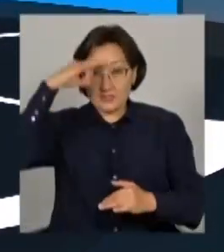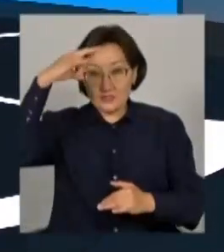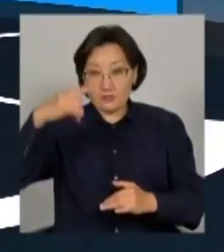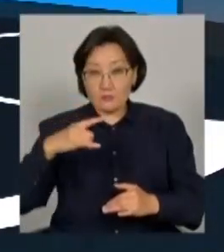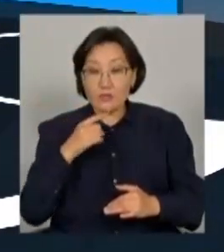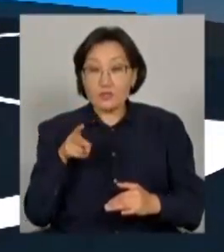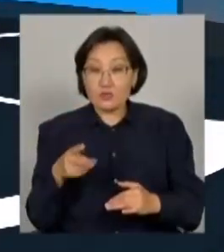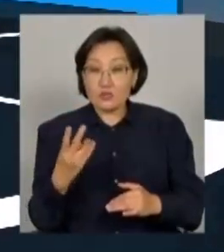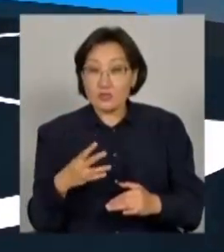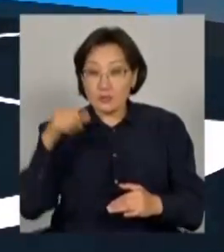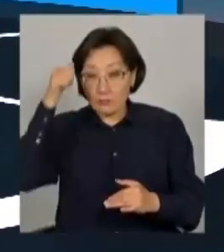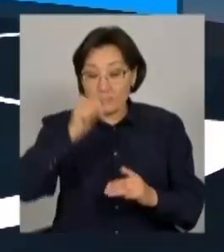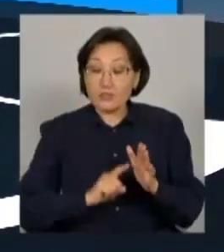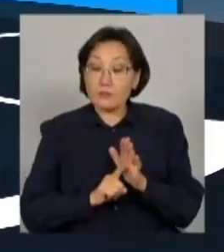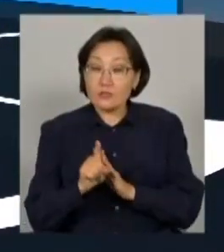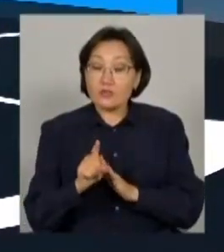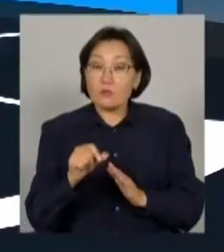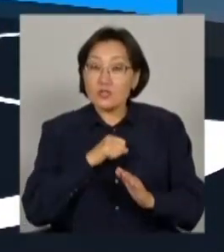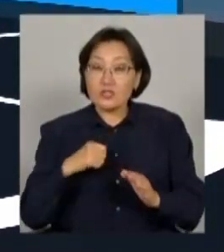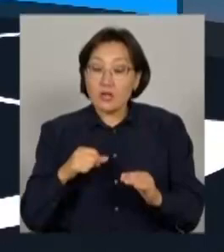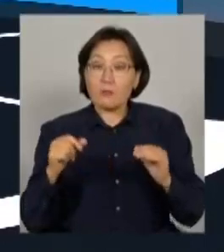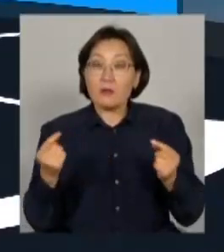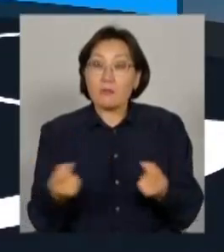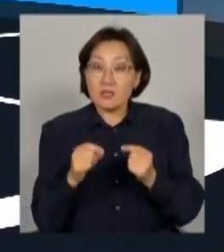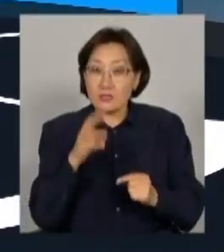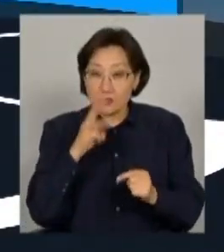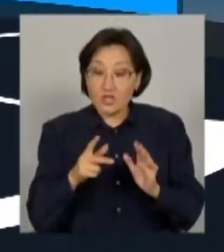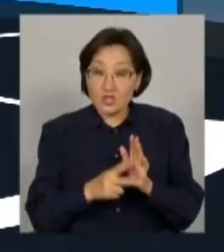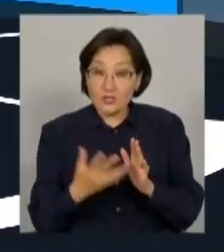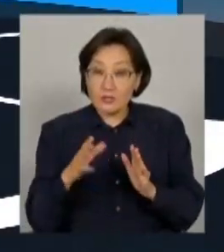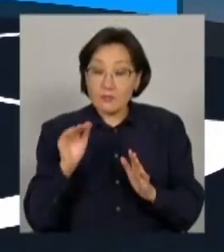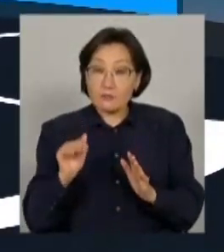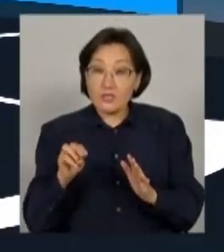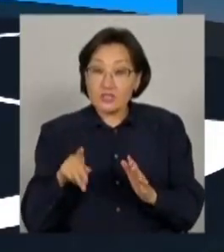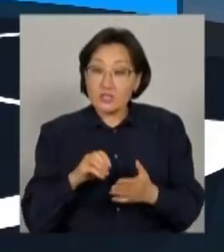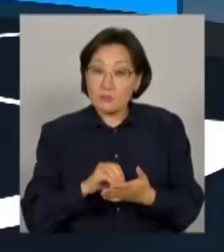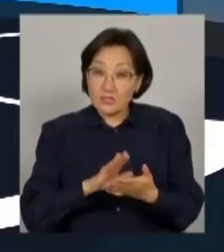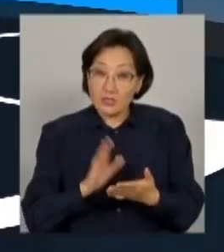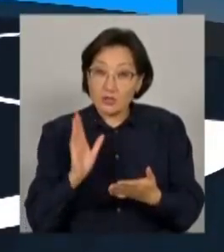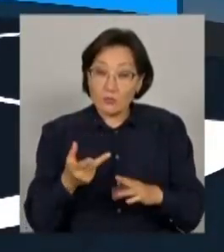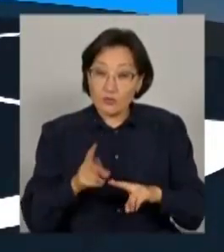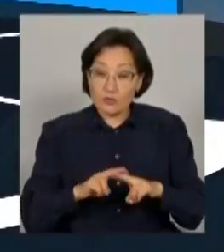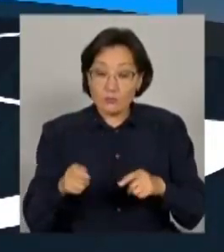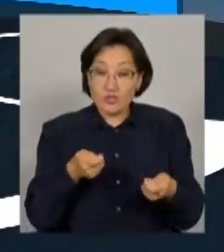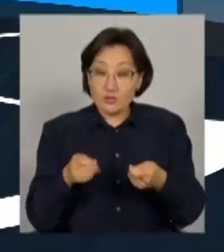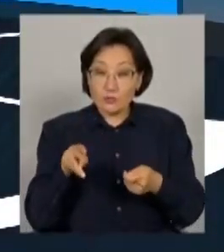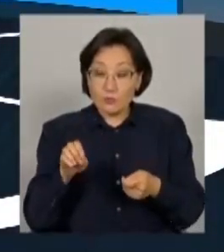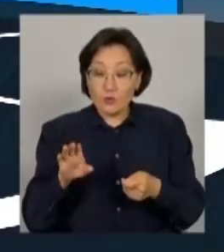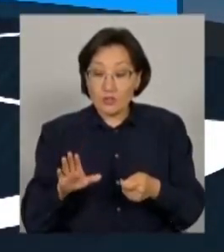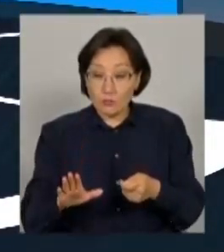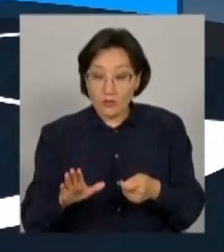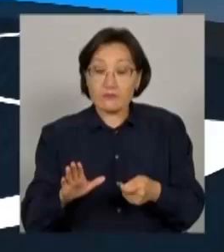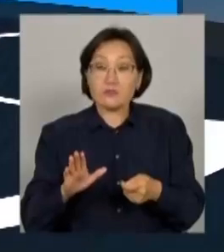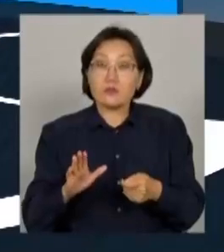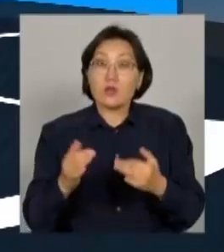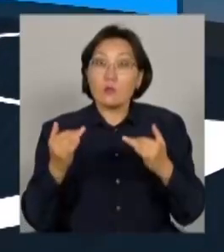Қазақстанда 2024 жылдан бастап ең төменгі жалақы 85 мың теңге болып бекітіледі. Бұл туралы мемлекет басшысы Қасым